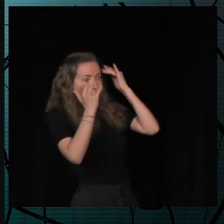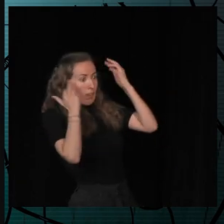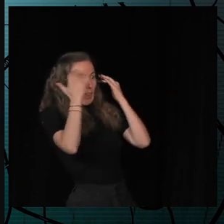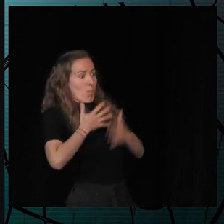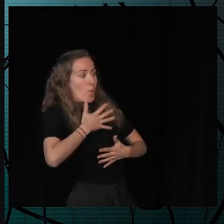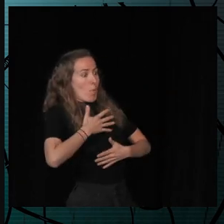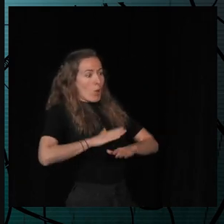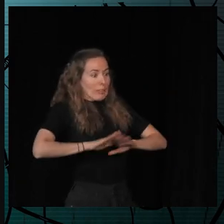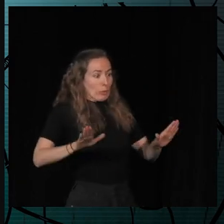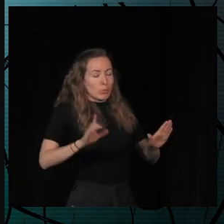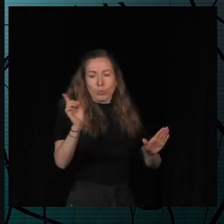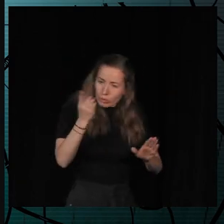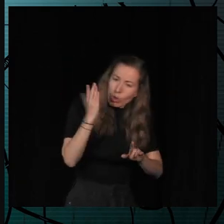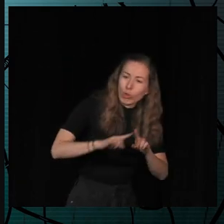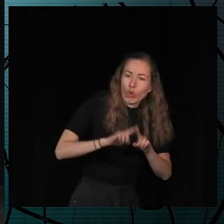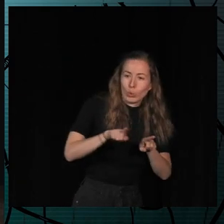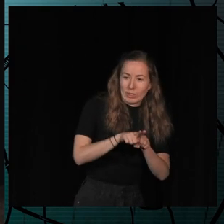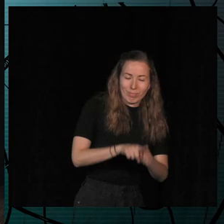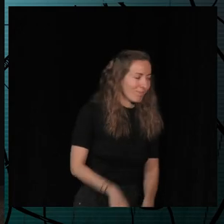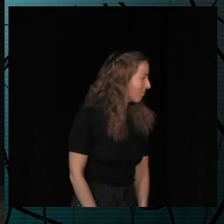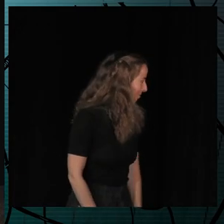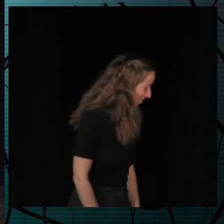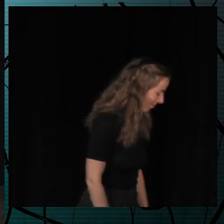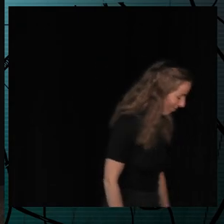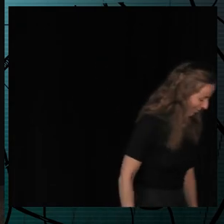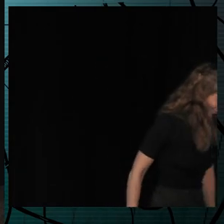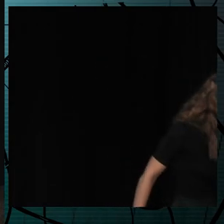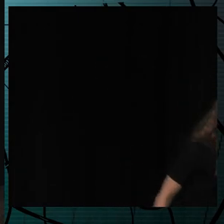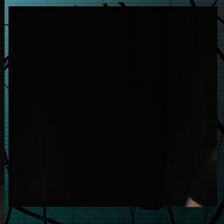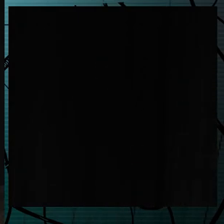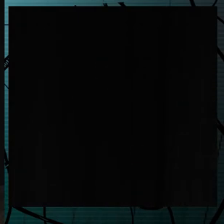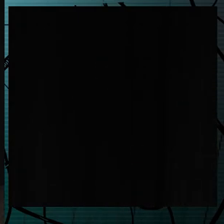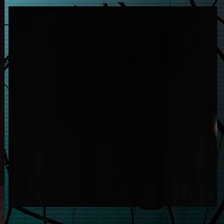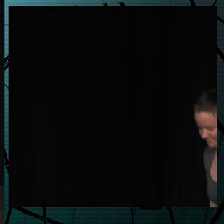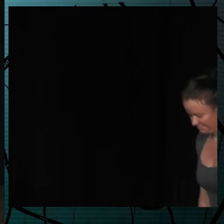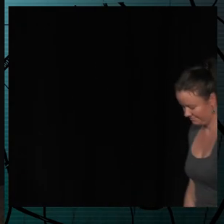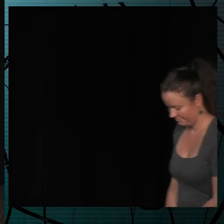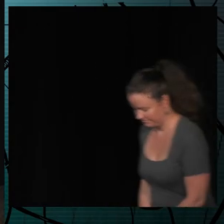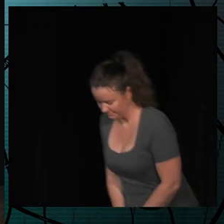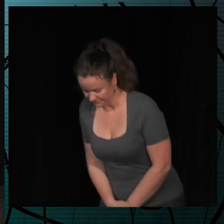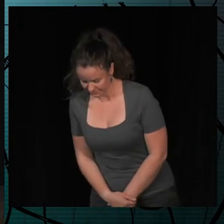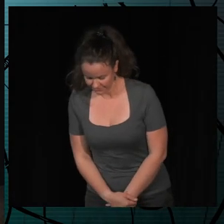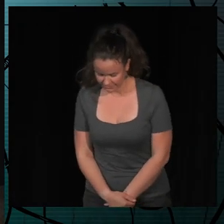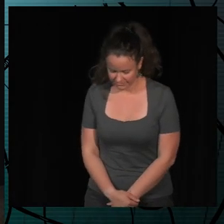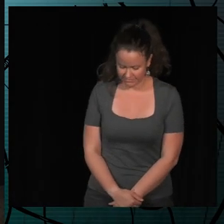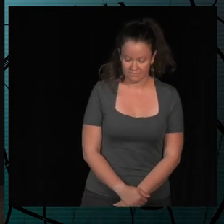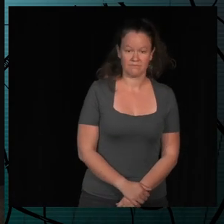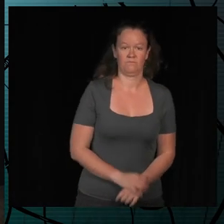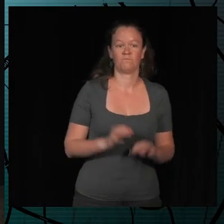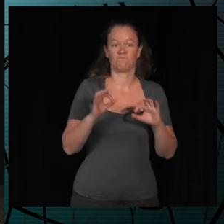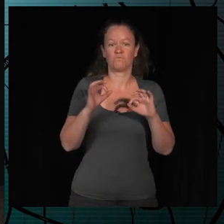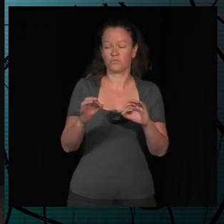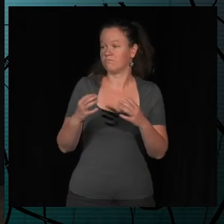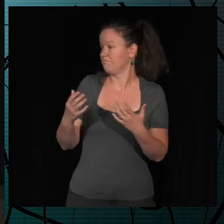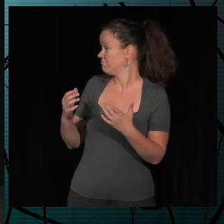peur oui et et et pourtant on ne comment dire justement pour parler de la BPI mais c'est le cas pour